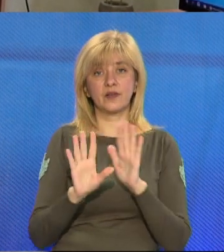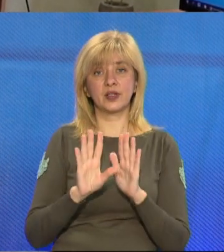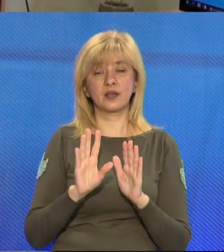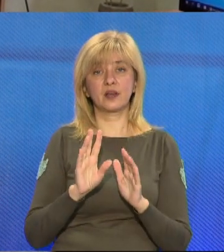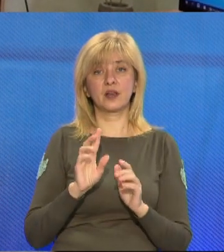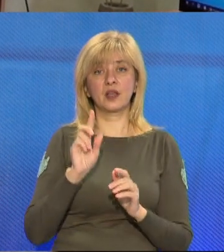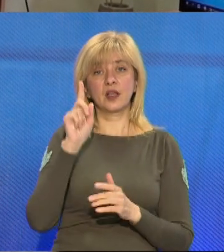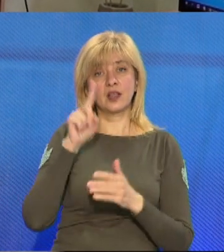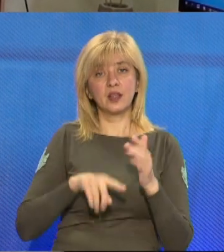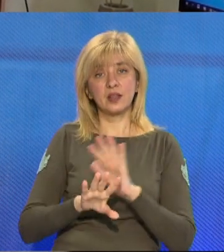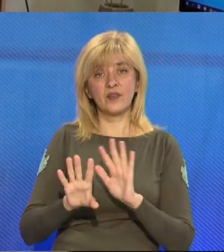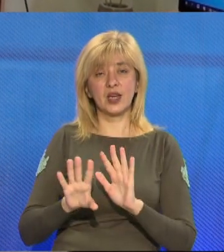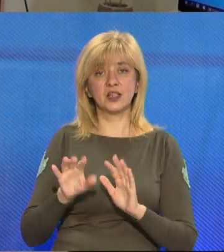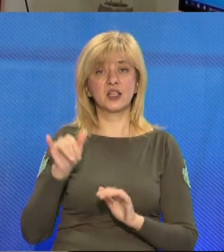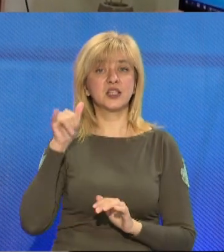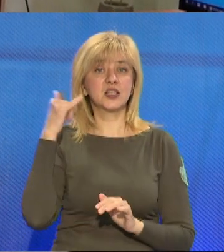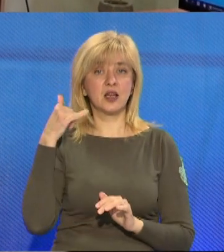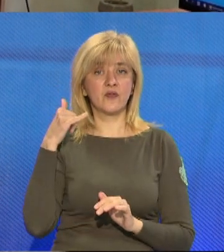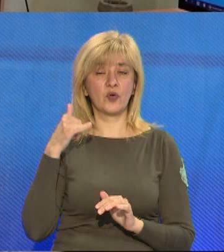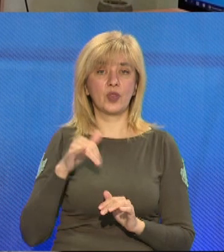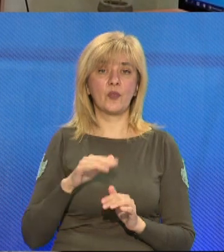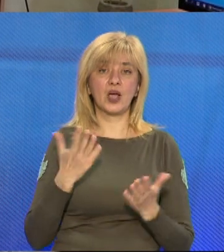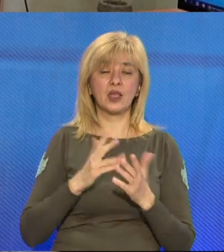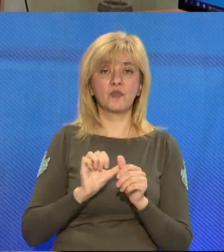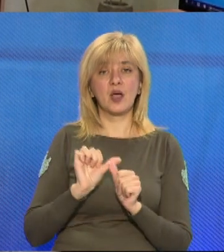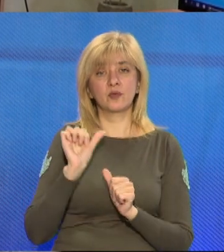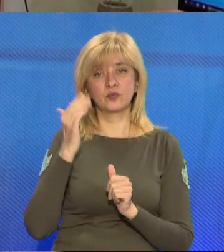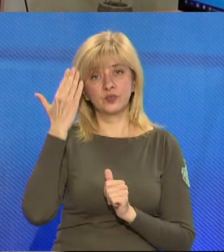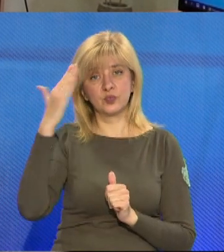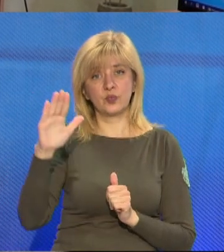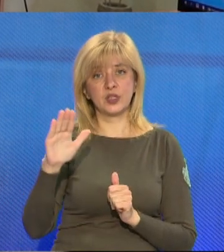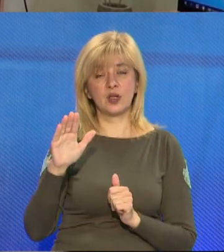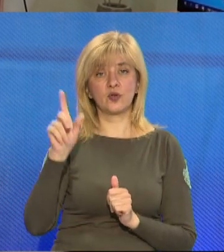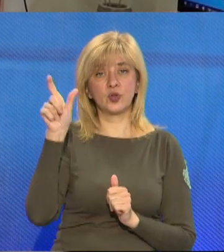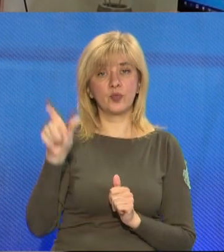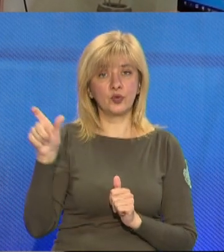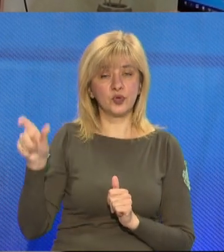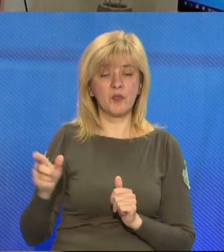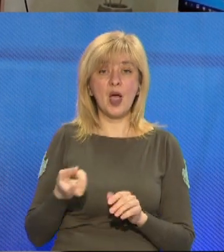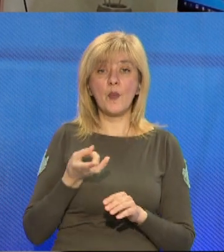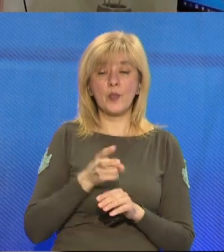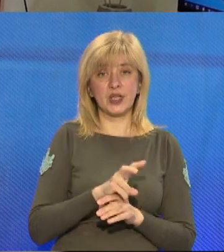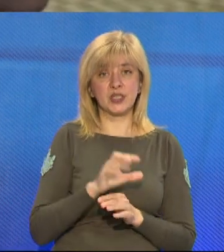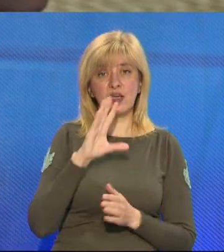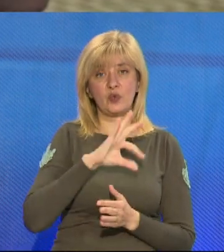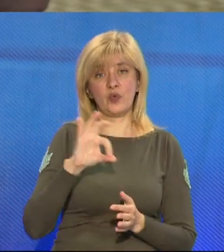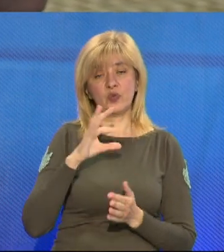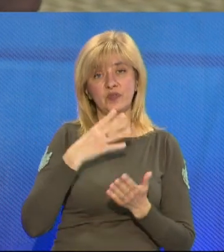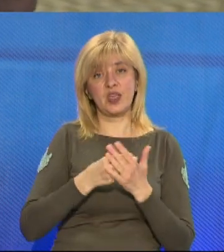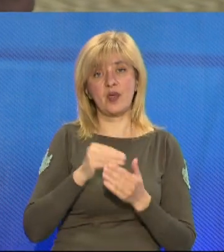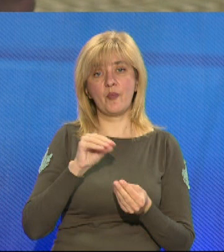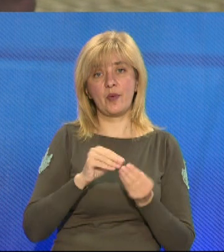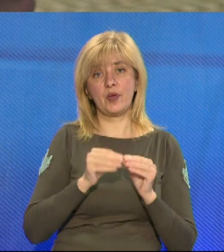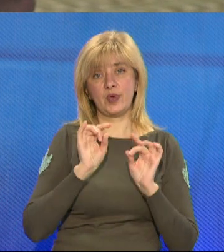доверяйтесь телефонам, не доверяйтесь каким-то посторонним людям. Придите о своей проблеме, скажите маме.